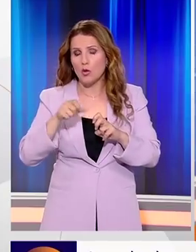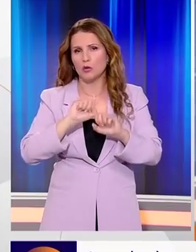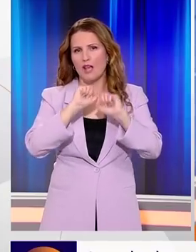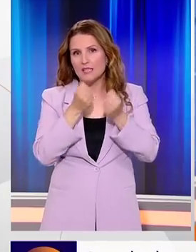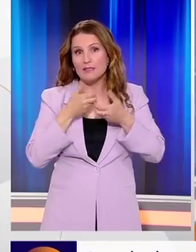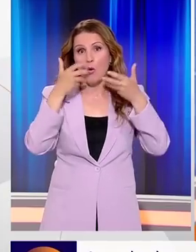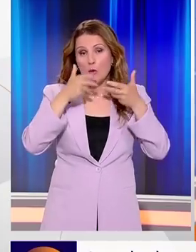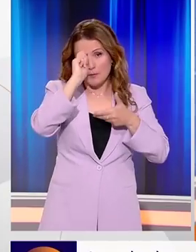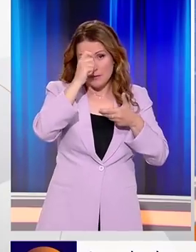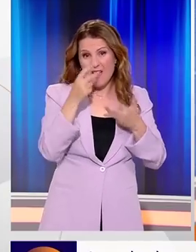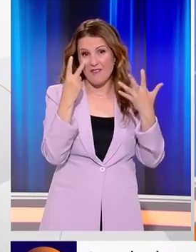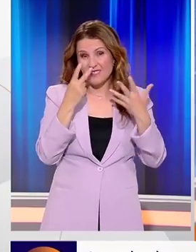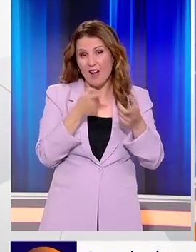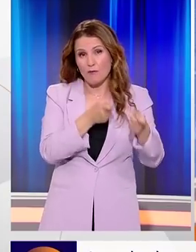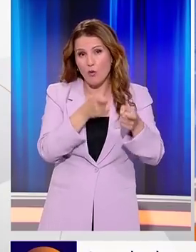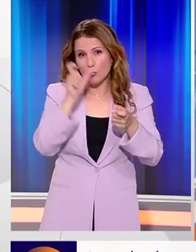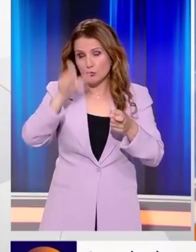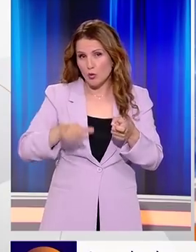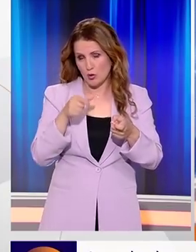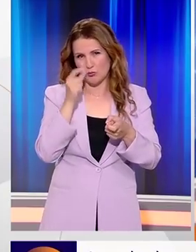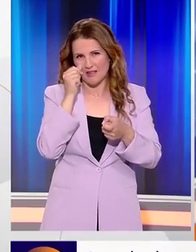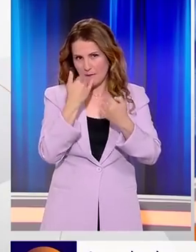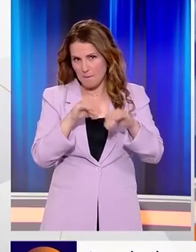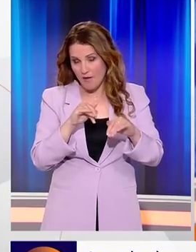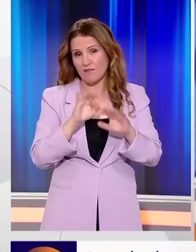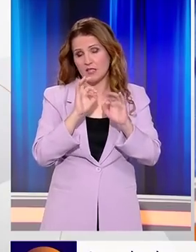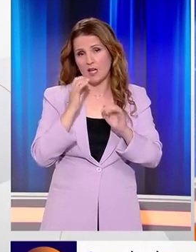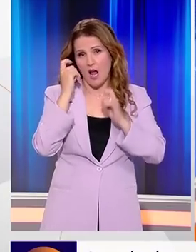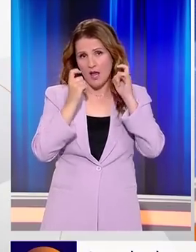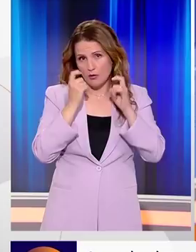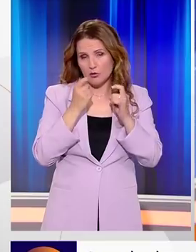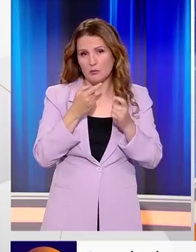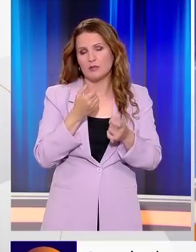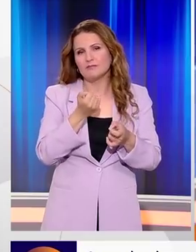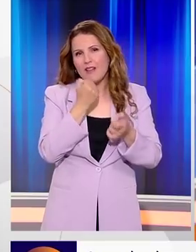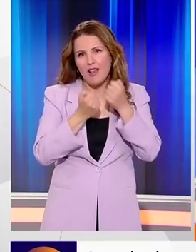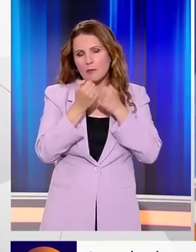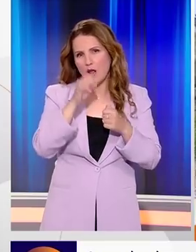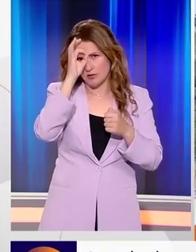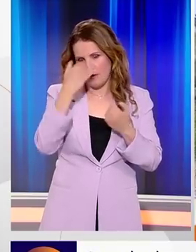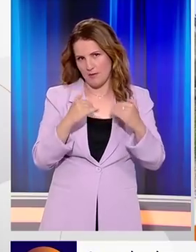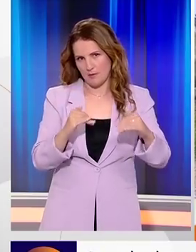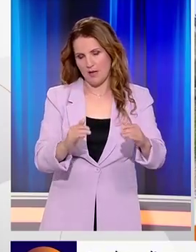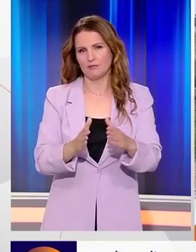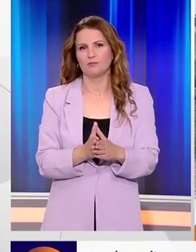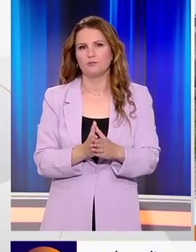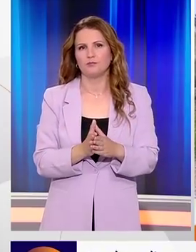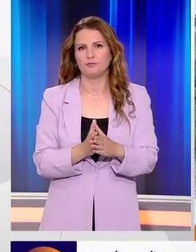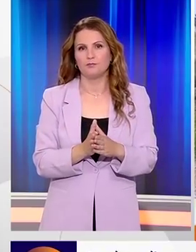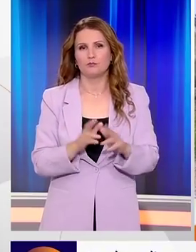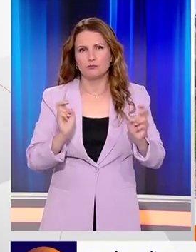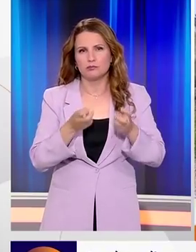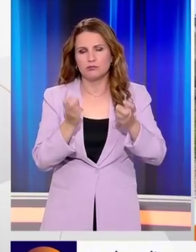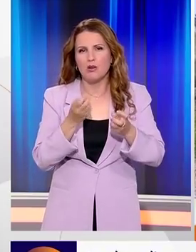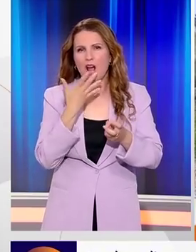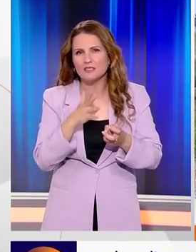και ομολόγησε 7 συνολικά φόνους, με την υπόθεση να προκαλεί σειρά ερωτημάτων για τους χειρισμούς των αρχών. Δεν έχει τέλος η φρίκη